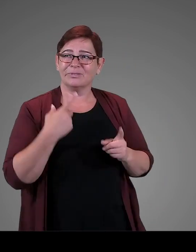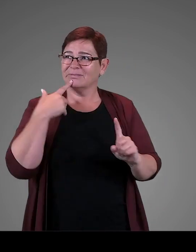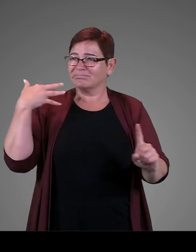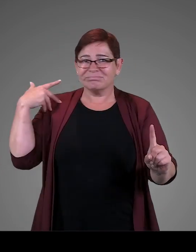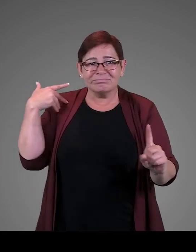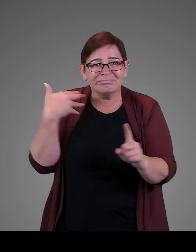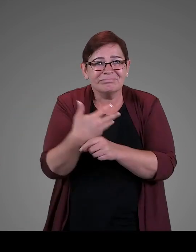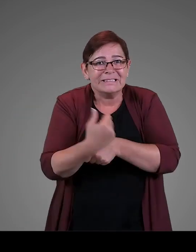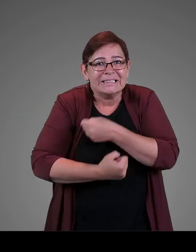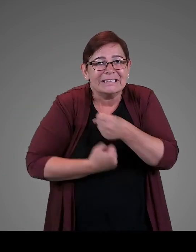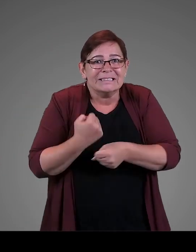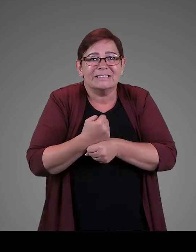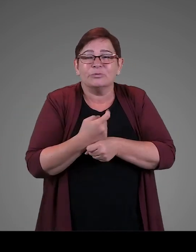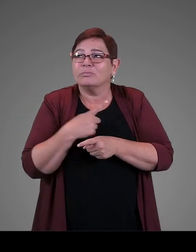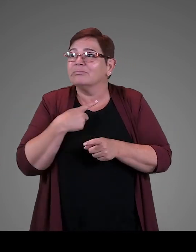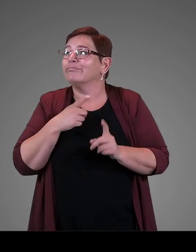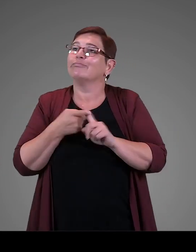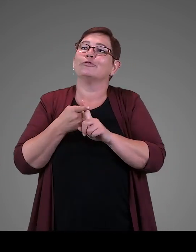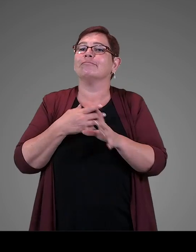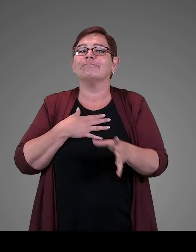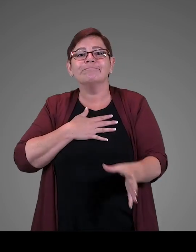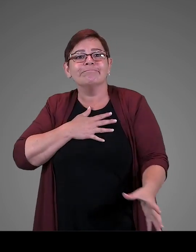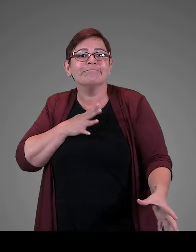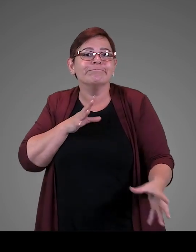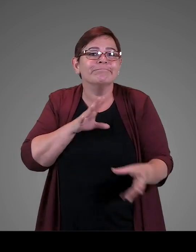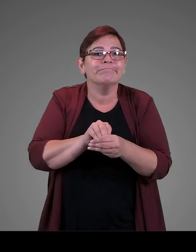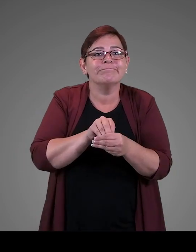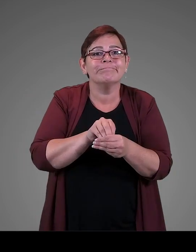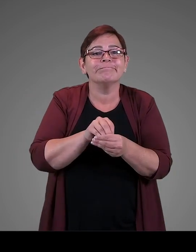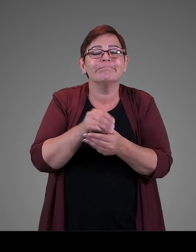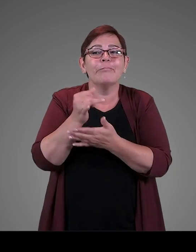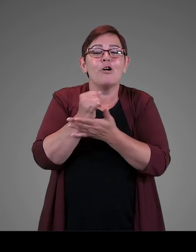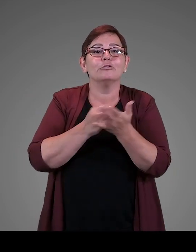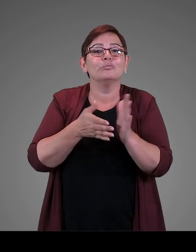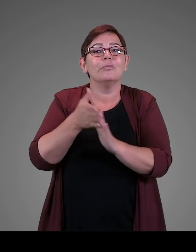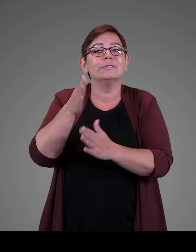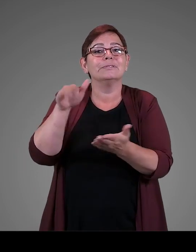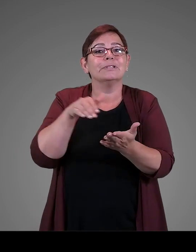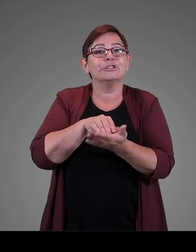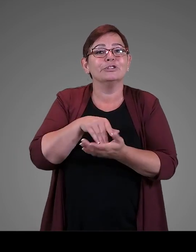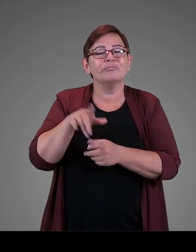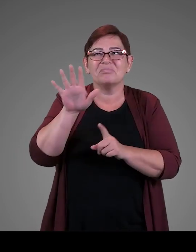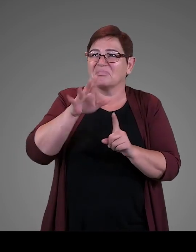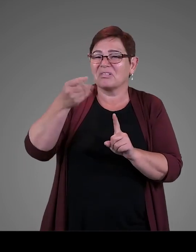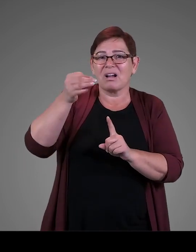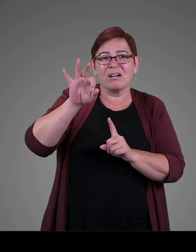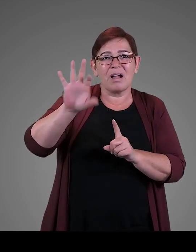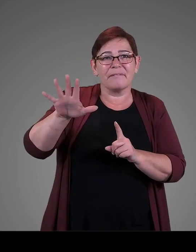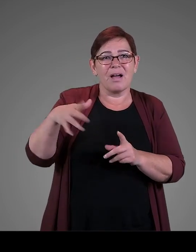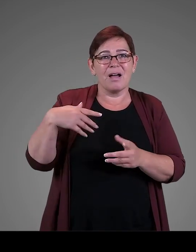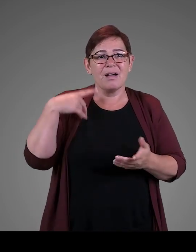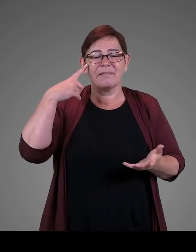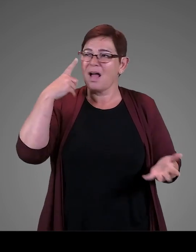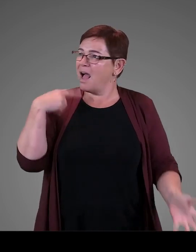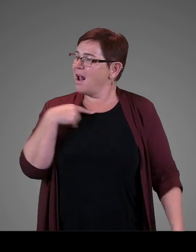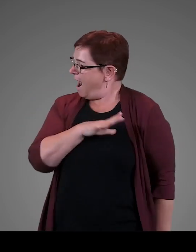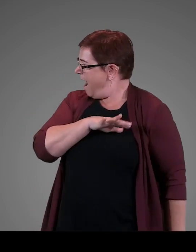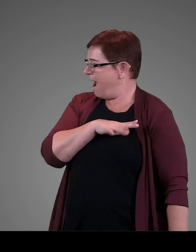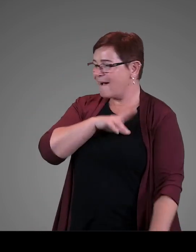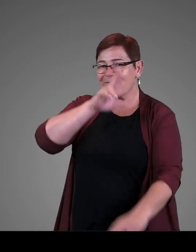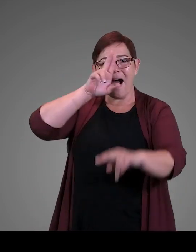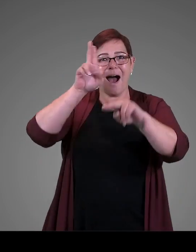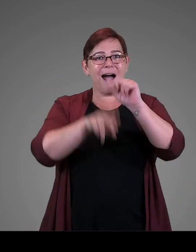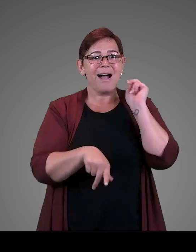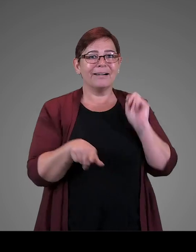amorcé mon implication, mon engagement dans les centres d'artistes autour de 95, je me disais, c'est le fun, la pire chose